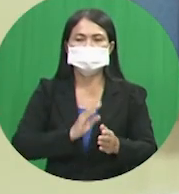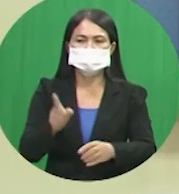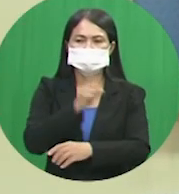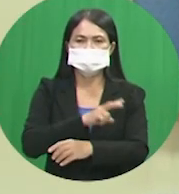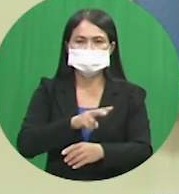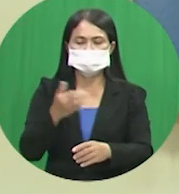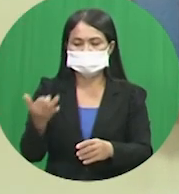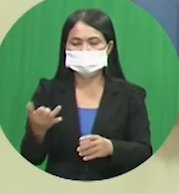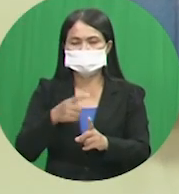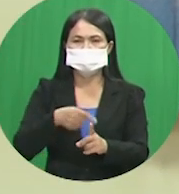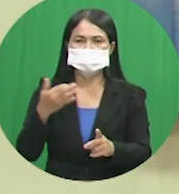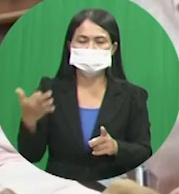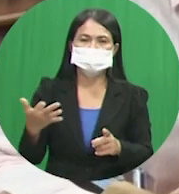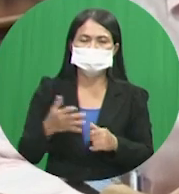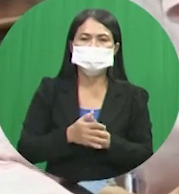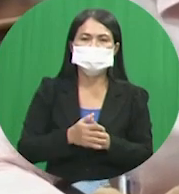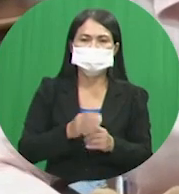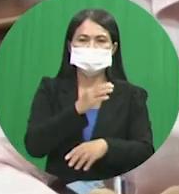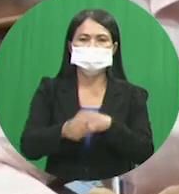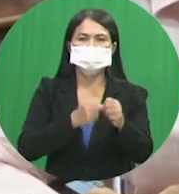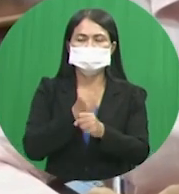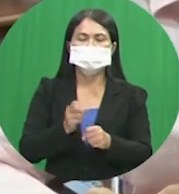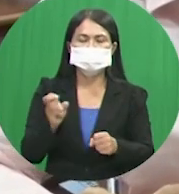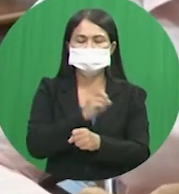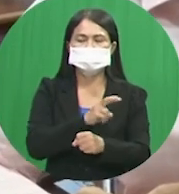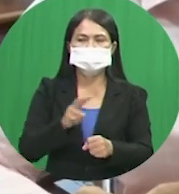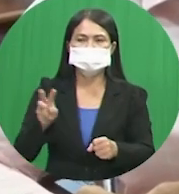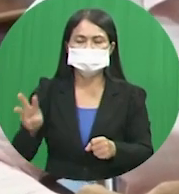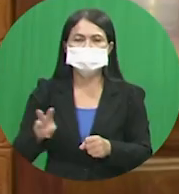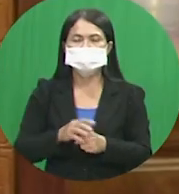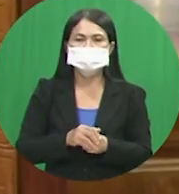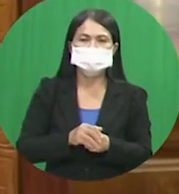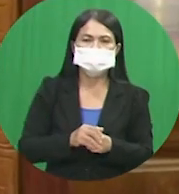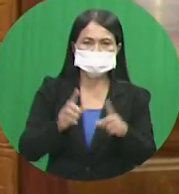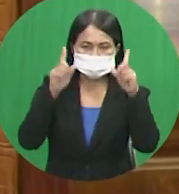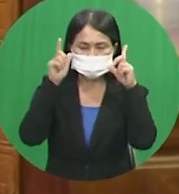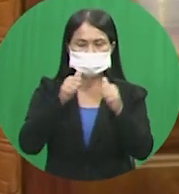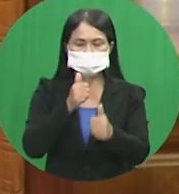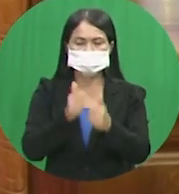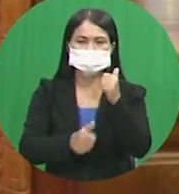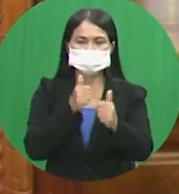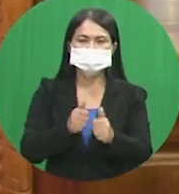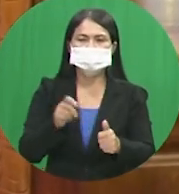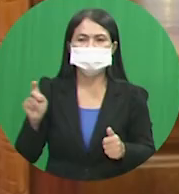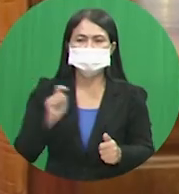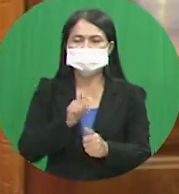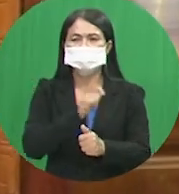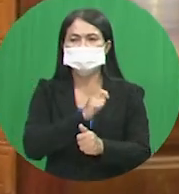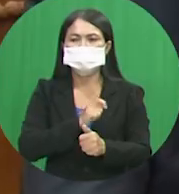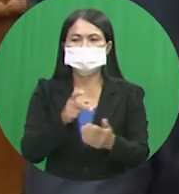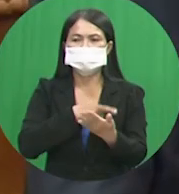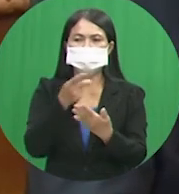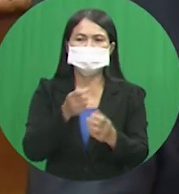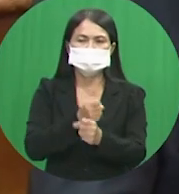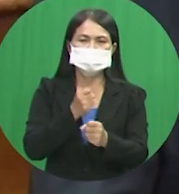ទី27ខែសីហាឆ្នាំ2023ហើយឯកឧត្តមរដ្ឋមន្ត្រីខៀវកញ្ញរិទ្ធក្រុងនឹង